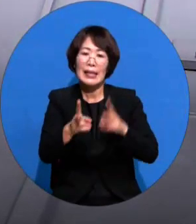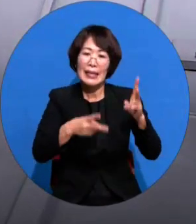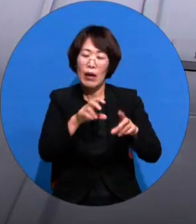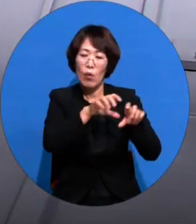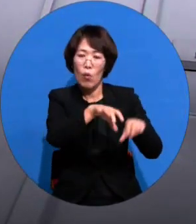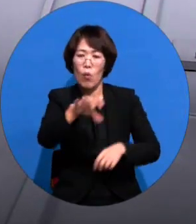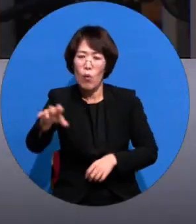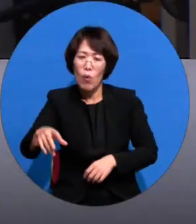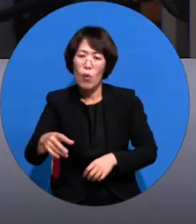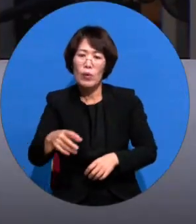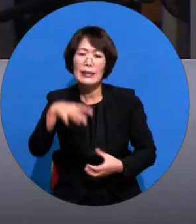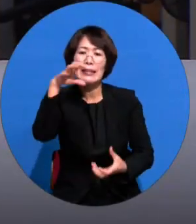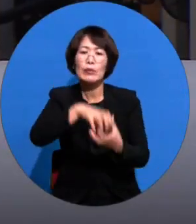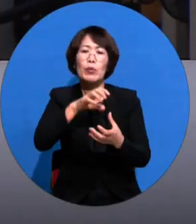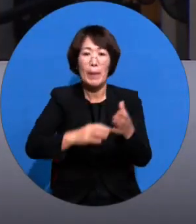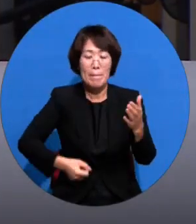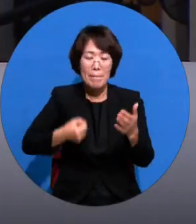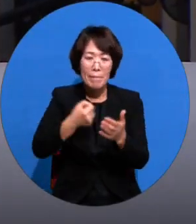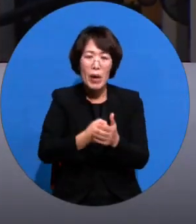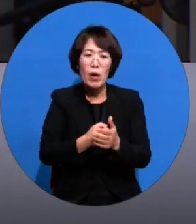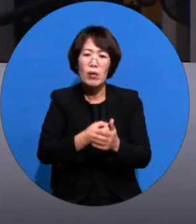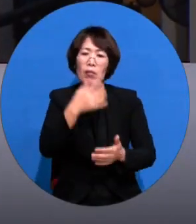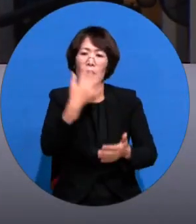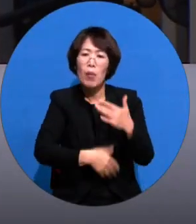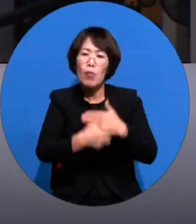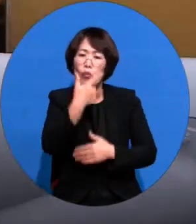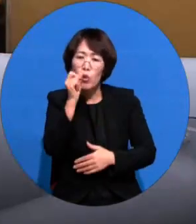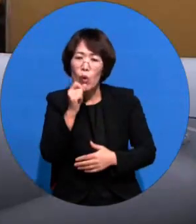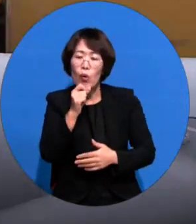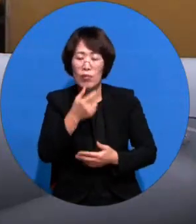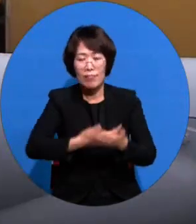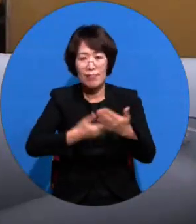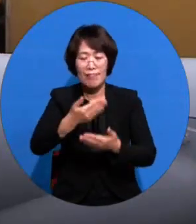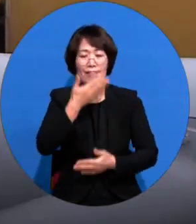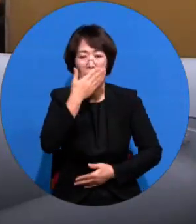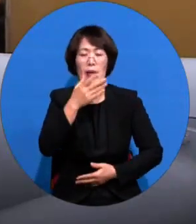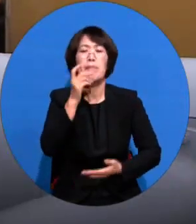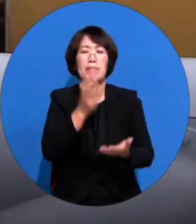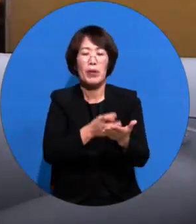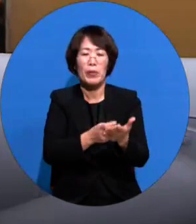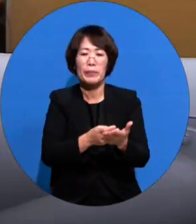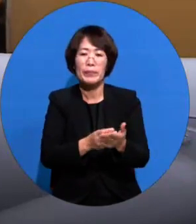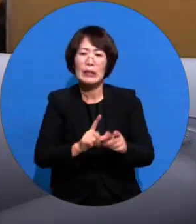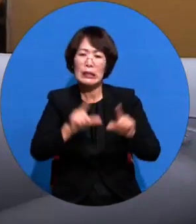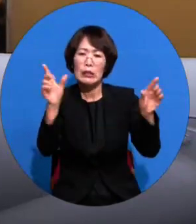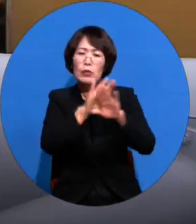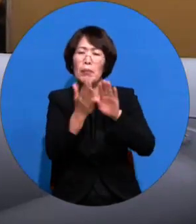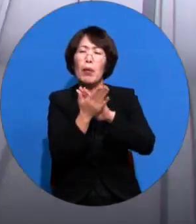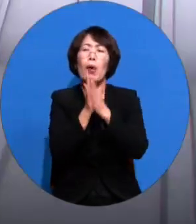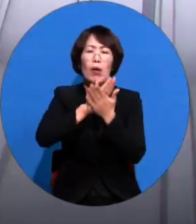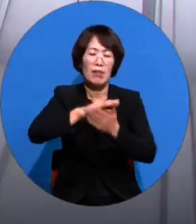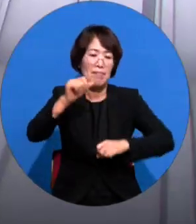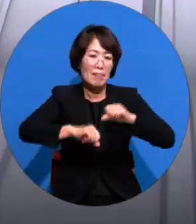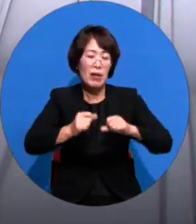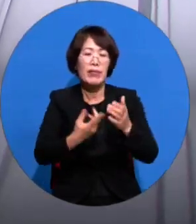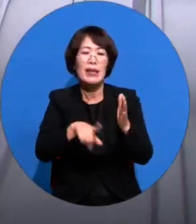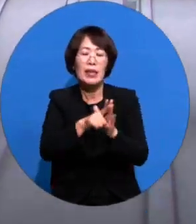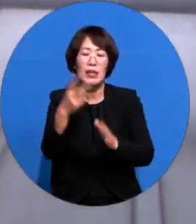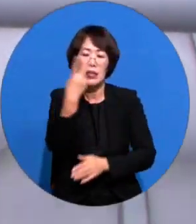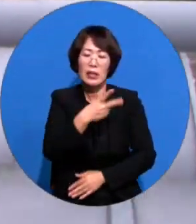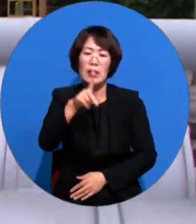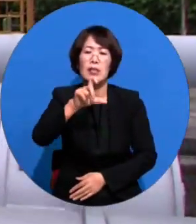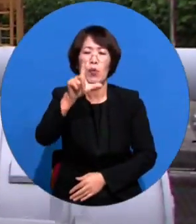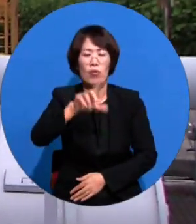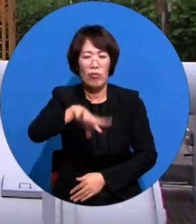수 있는 온실가스의 양을 정한 뒤 남거나 부족한 양을 거래할 수 있는 제도로 기후변화에 대응하기 위해 지난